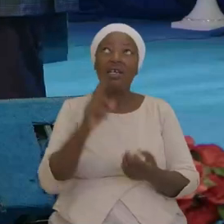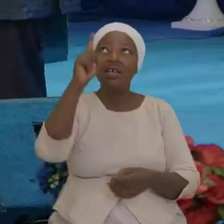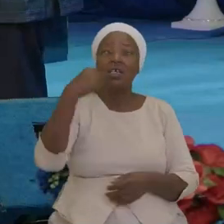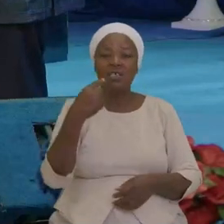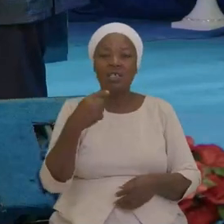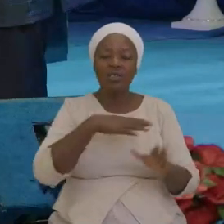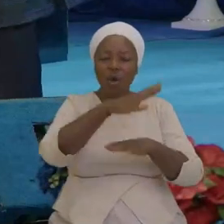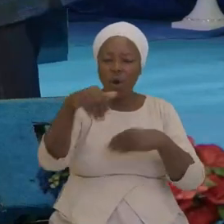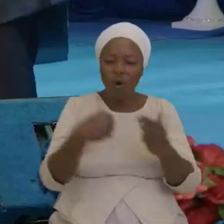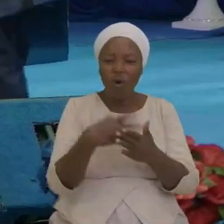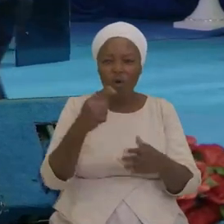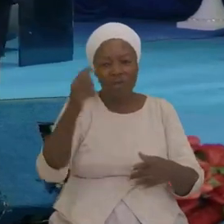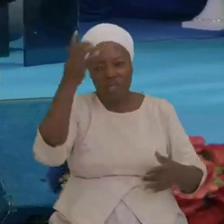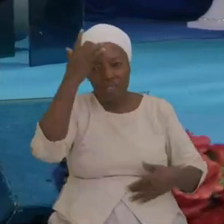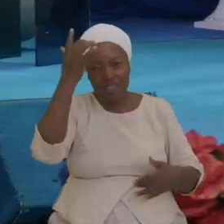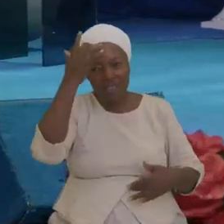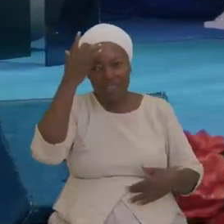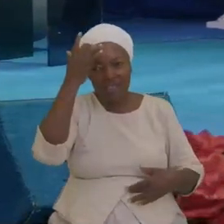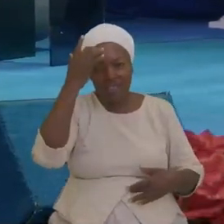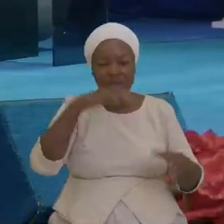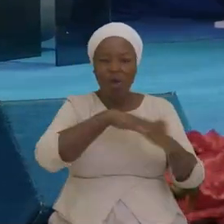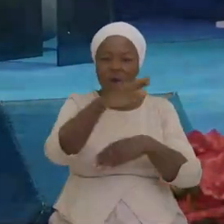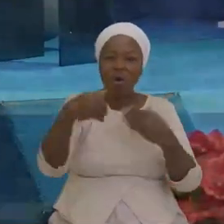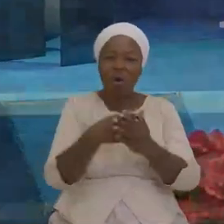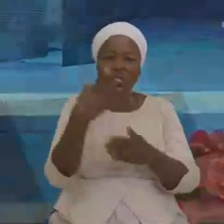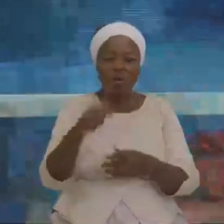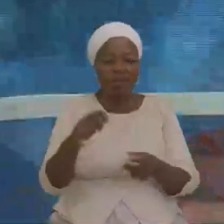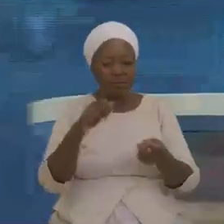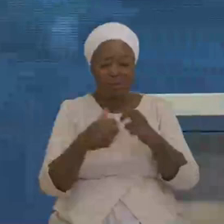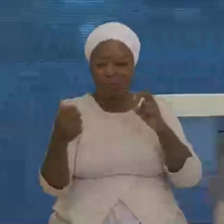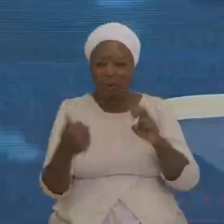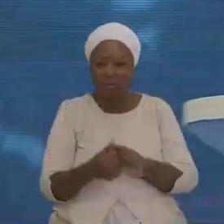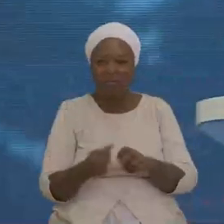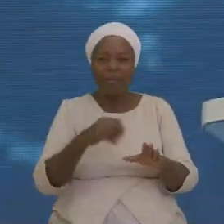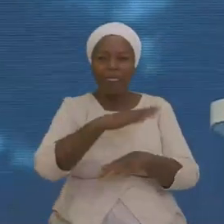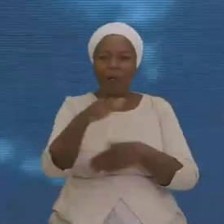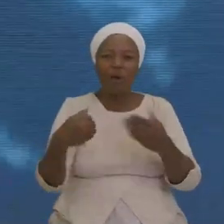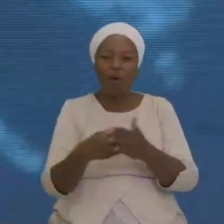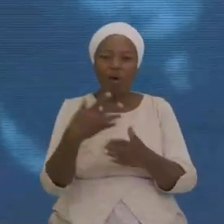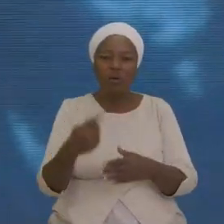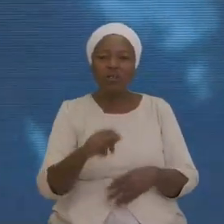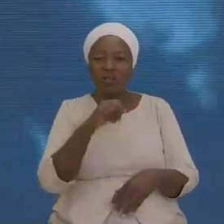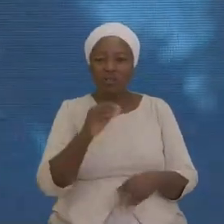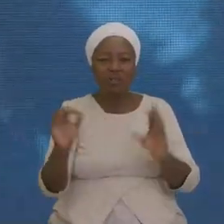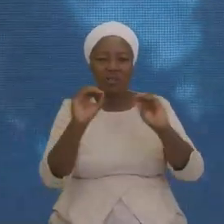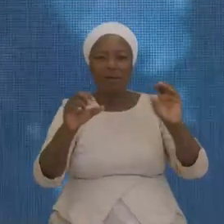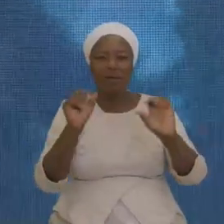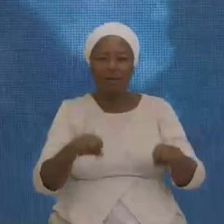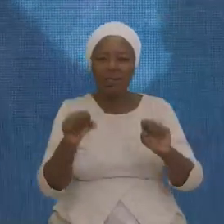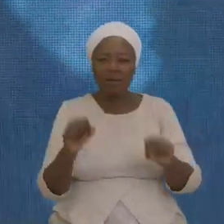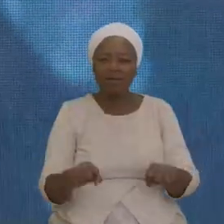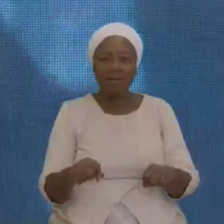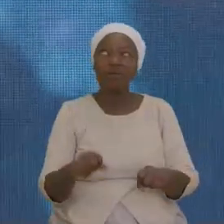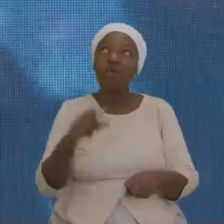dit, toutes les maladies, toutes les infirmités, toutes les